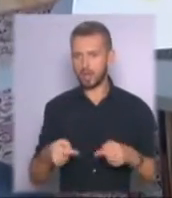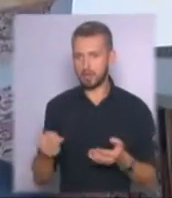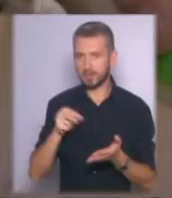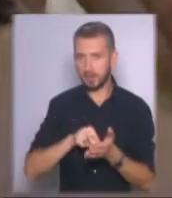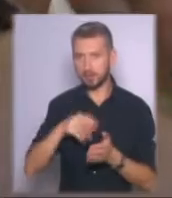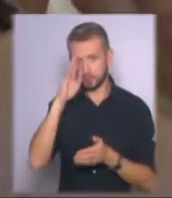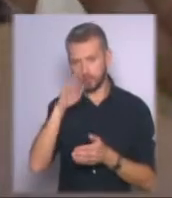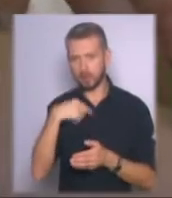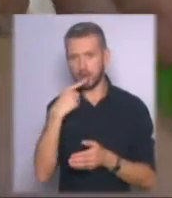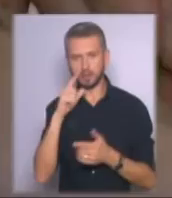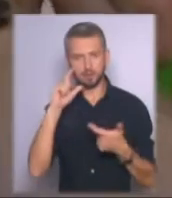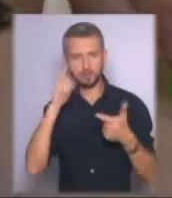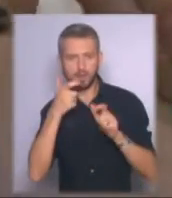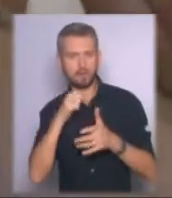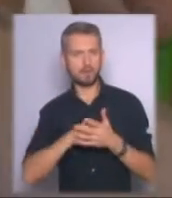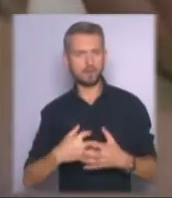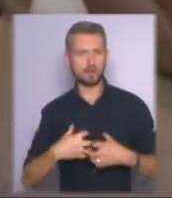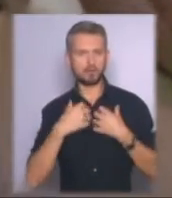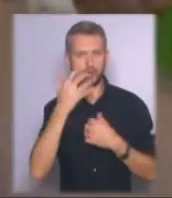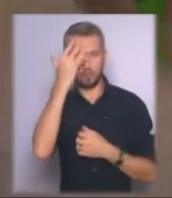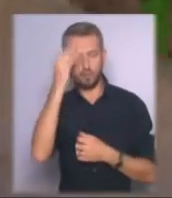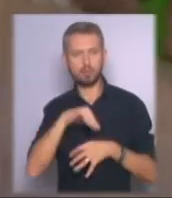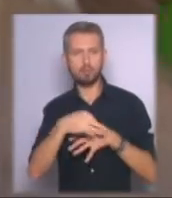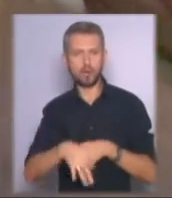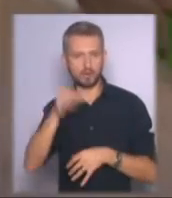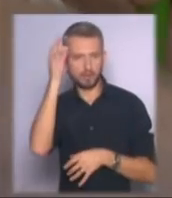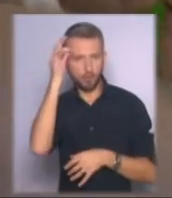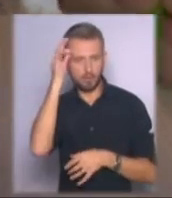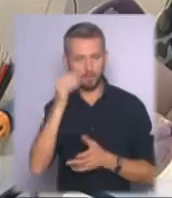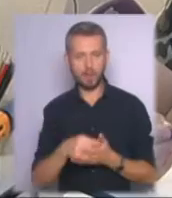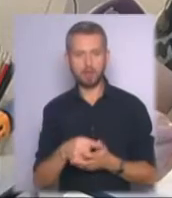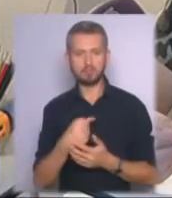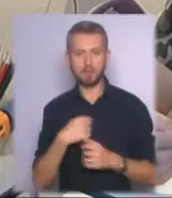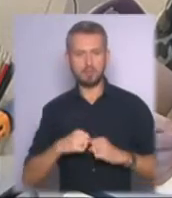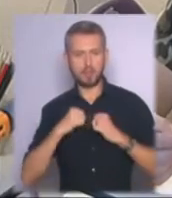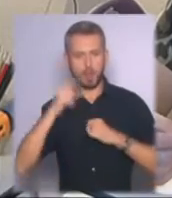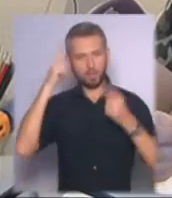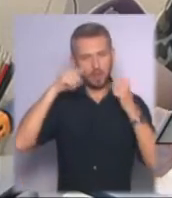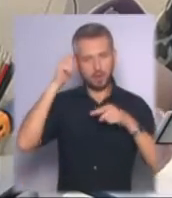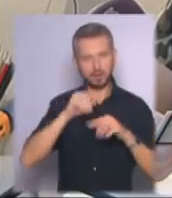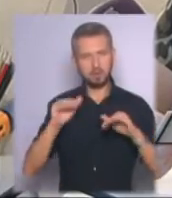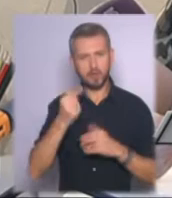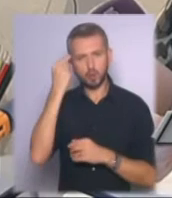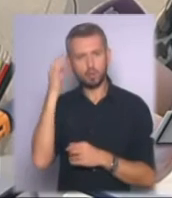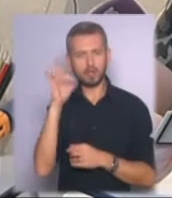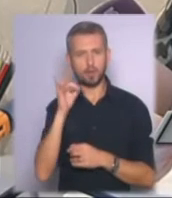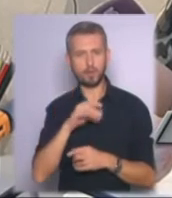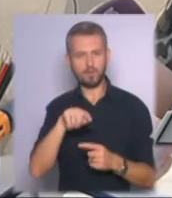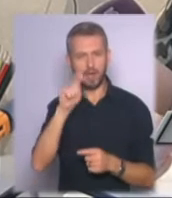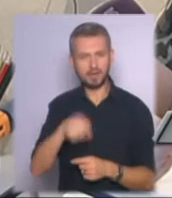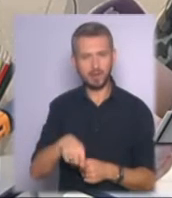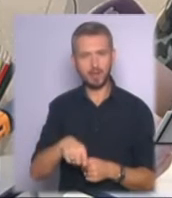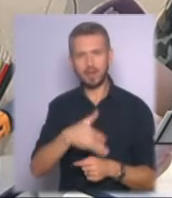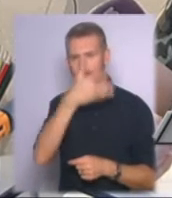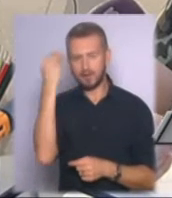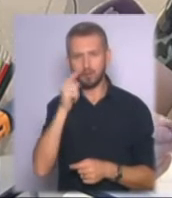так вдається відволіктись від страшних думок і болісних спогадів. Фантазію намагаюся включити. Менше думати о війні, як-то забути об цьому, що вона